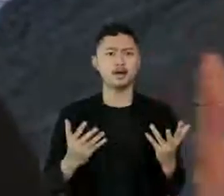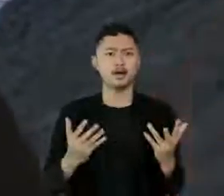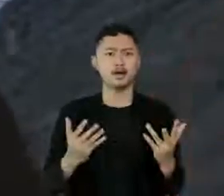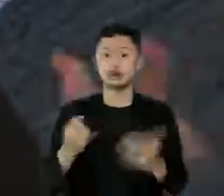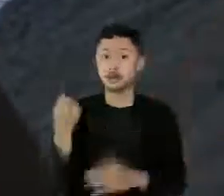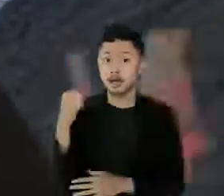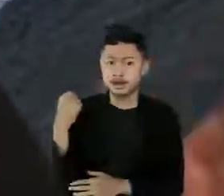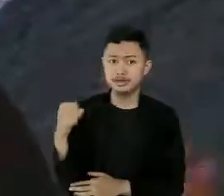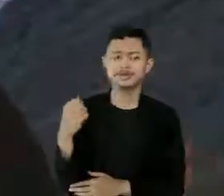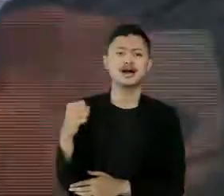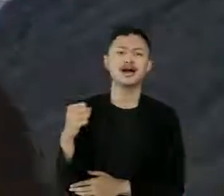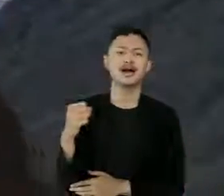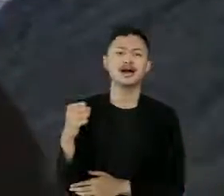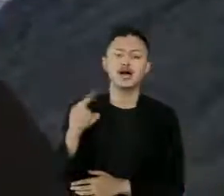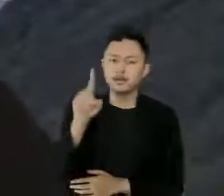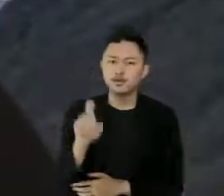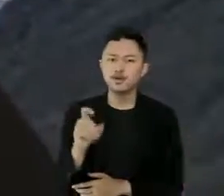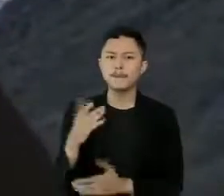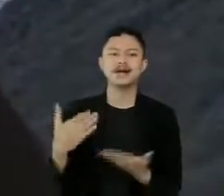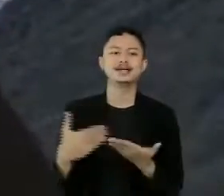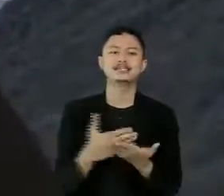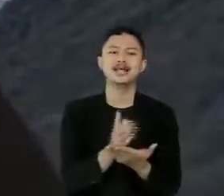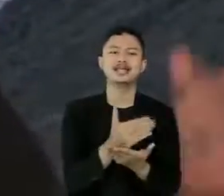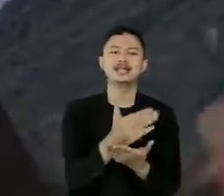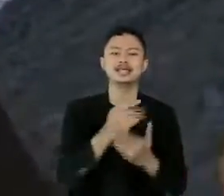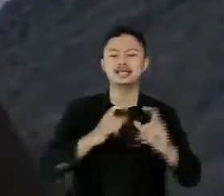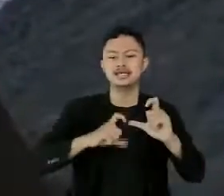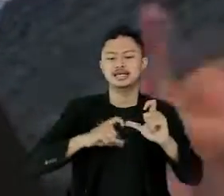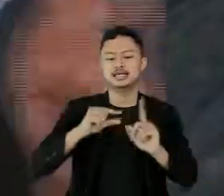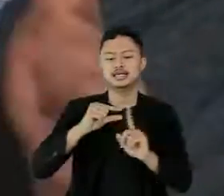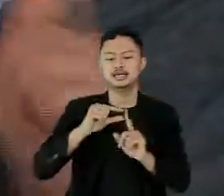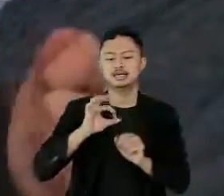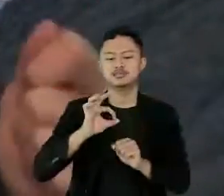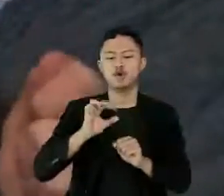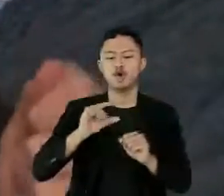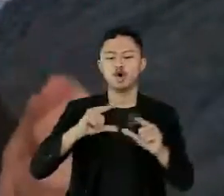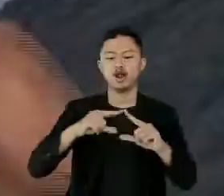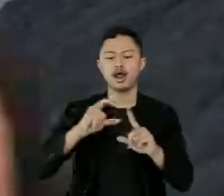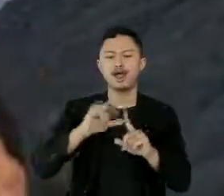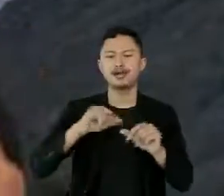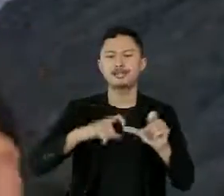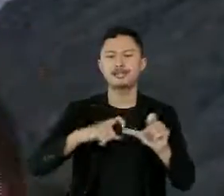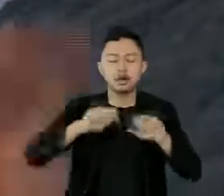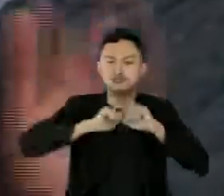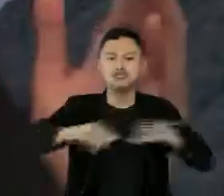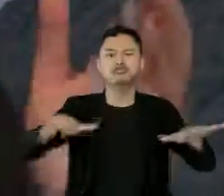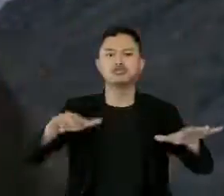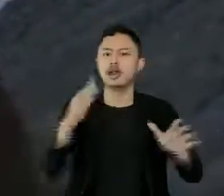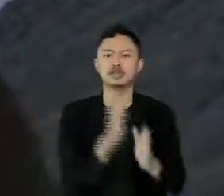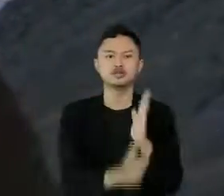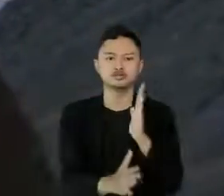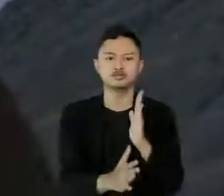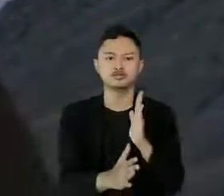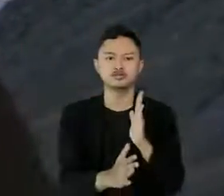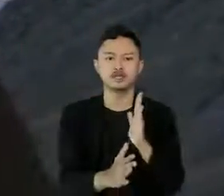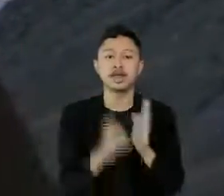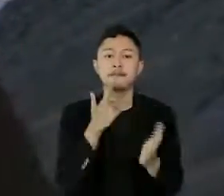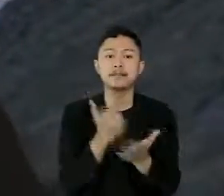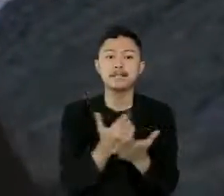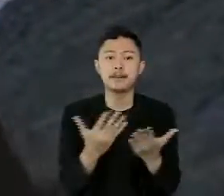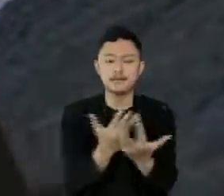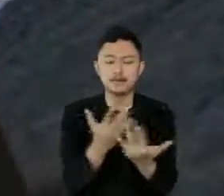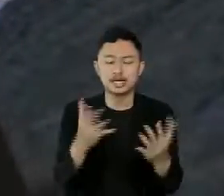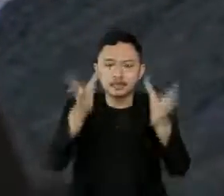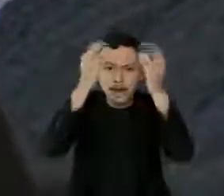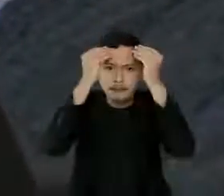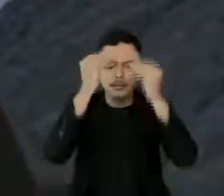semua. Gimana caranya kita buat satu strategi yang sporadis, yang sama-sama itu mereka tuh juga aware gitu loh bahwa vaksin itu